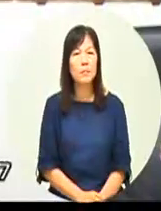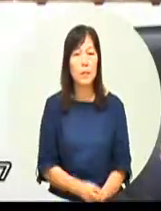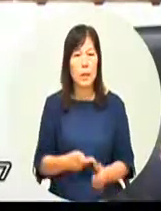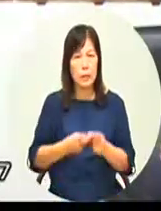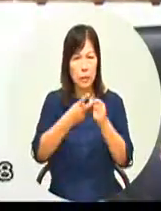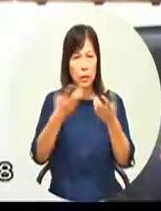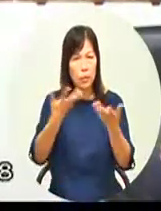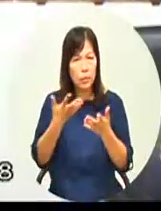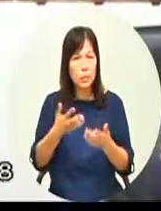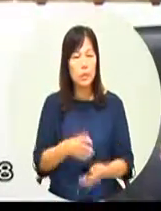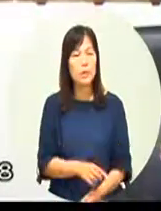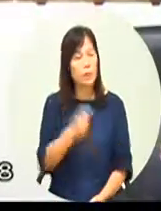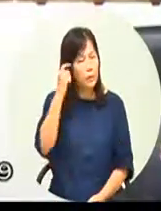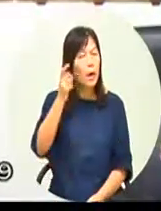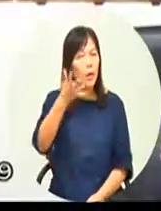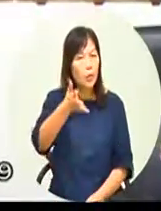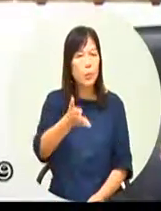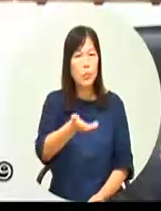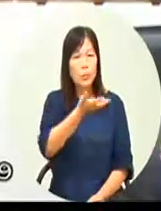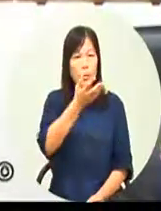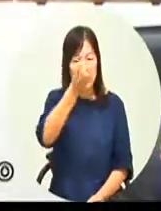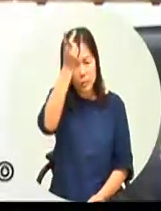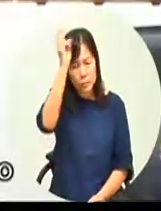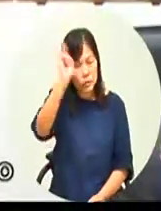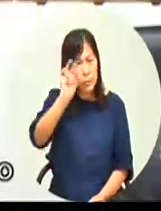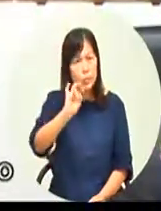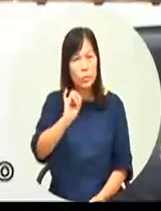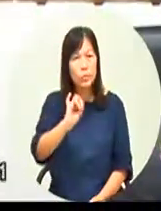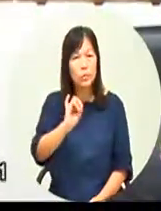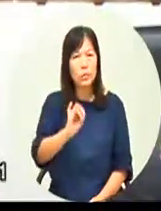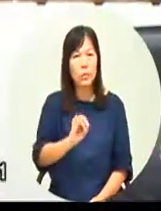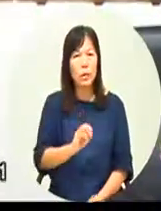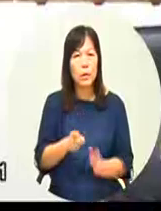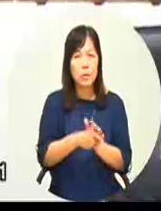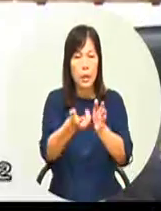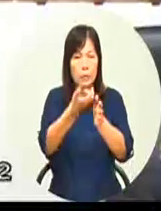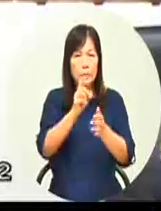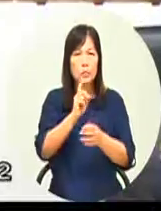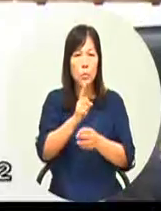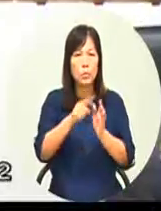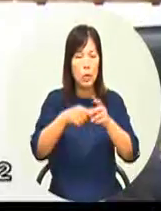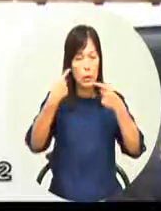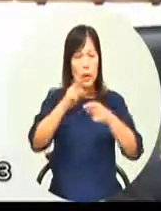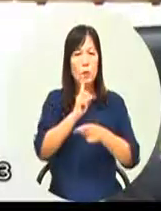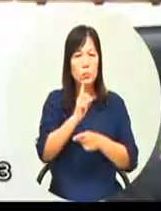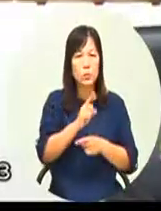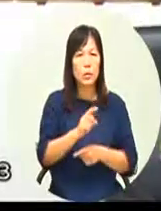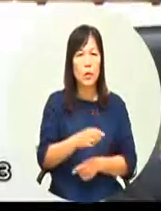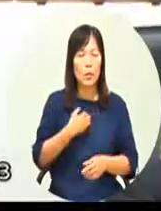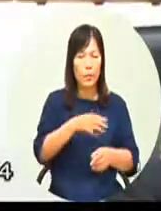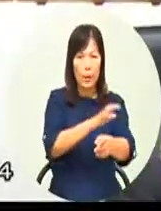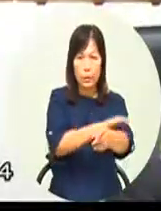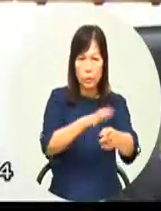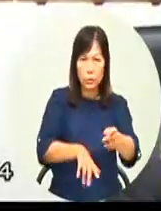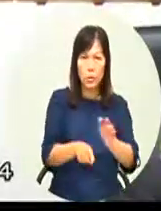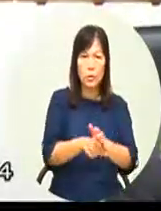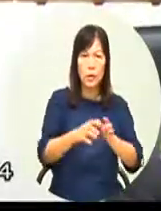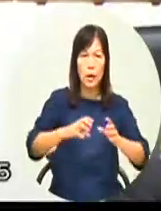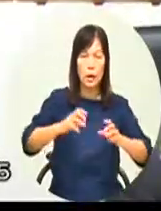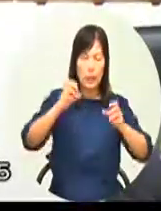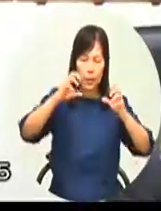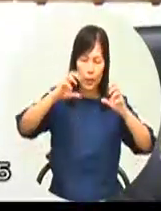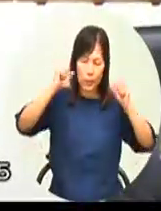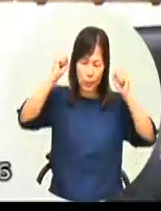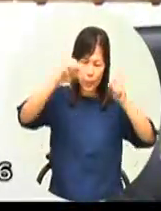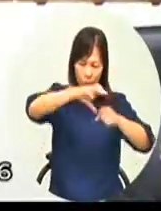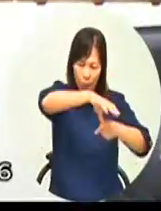问题就想要请教观光局长。那我有跟那个之前都有常常在讲说，我们左营市运主场馆跟